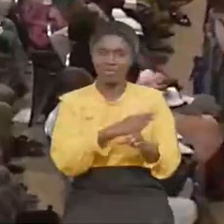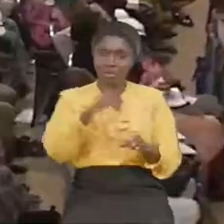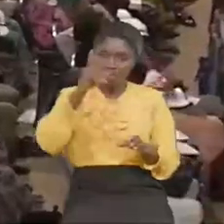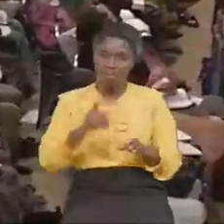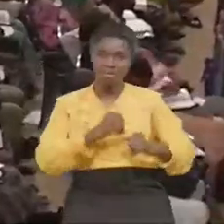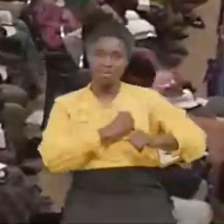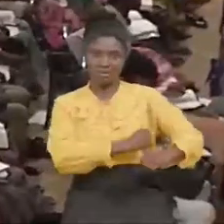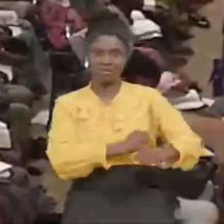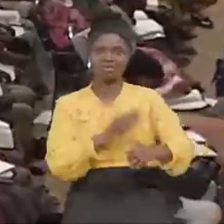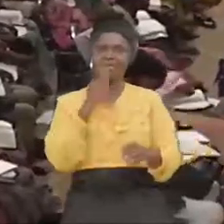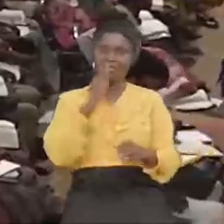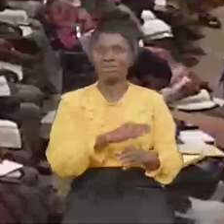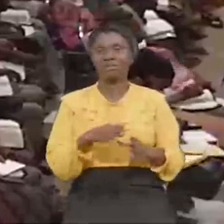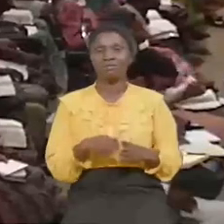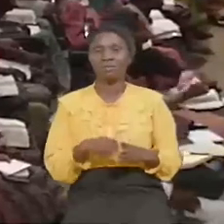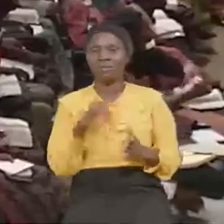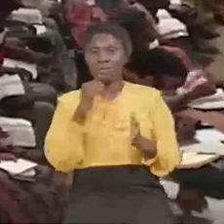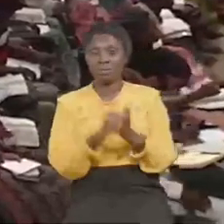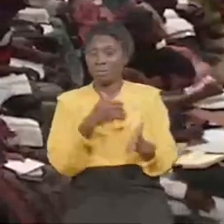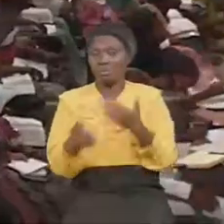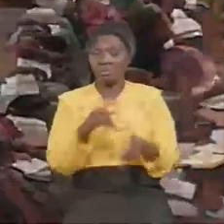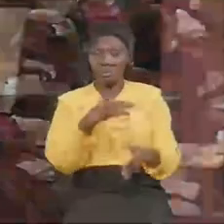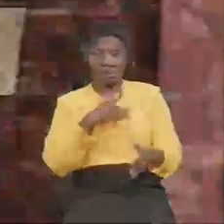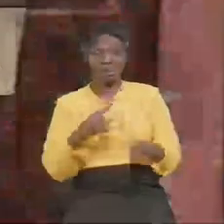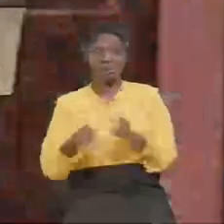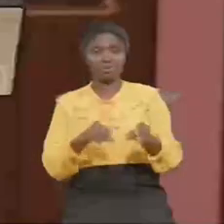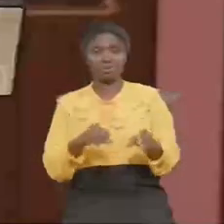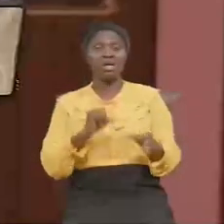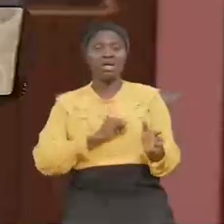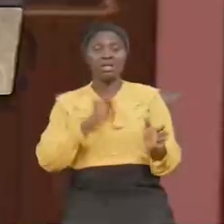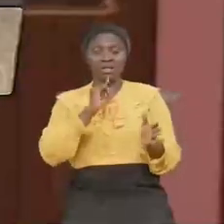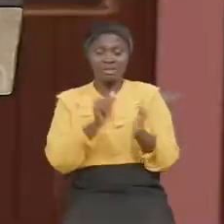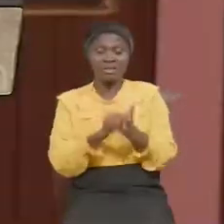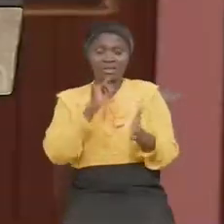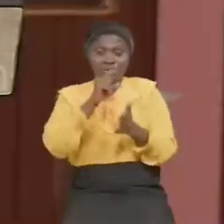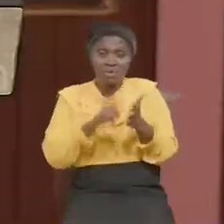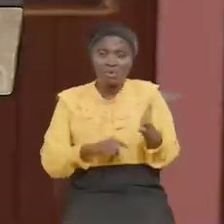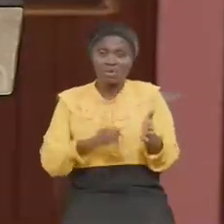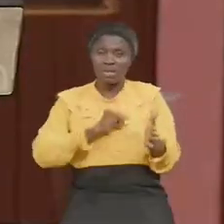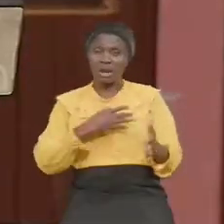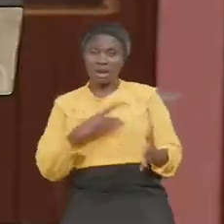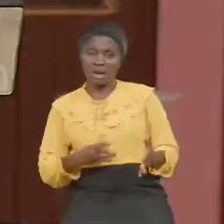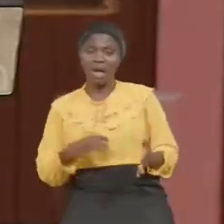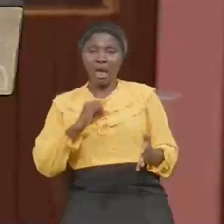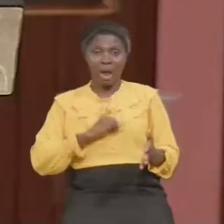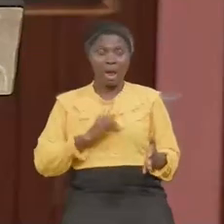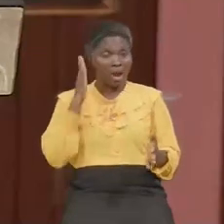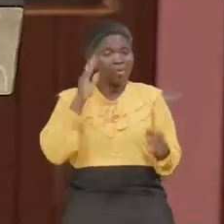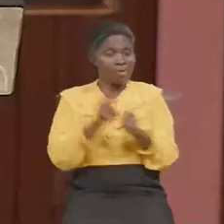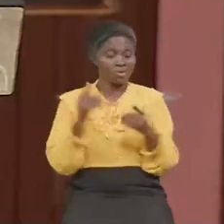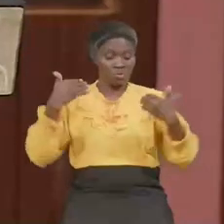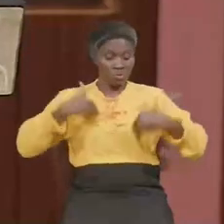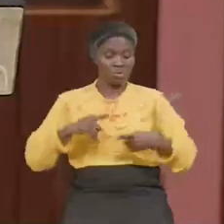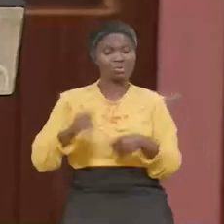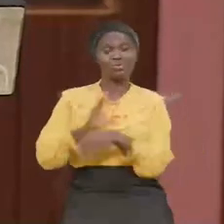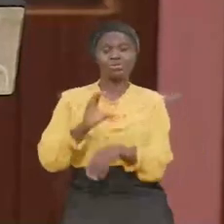faire. C'est là où moi je tiens. Et j'irai toujours à l'église. Je ne vais pas porter ça pour aller à l'église. Mais je peux porter ça ailleurs. Parce